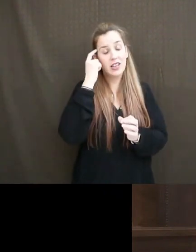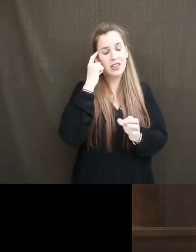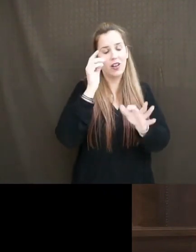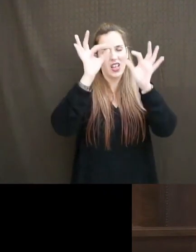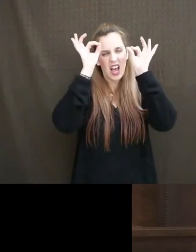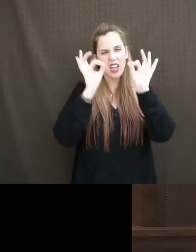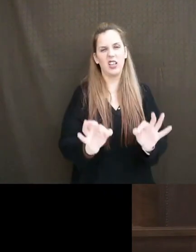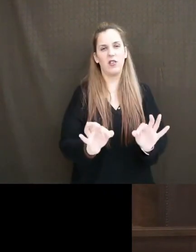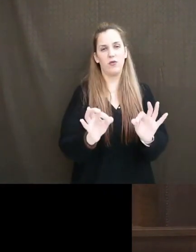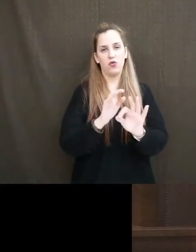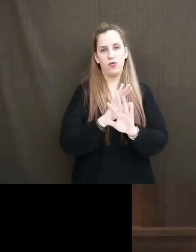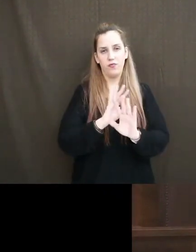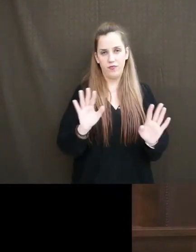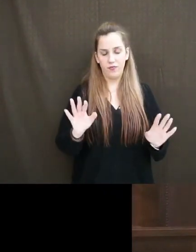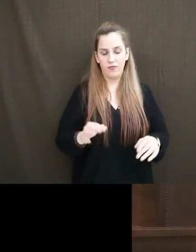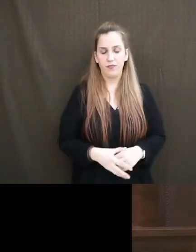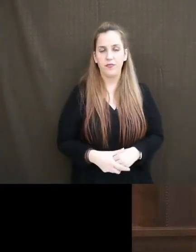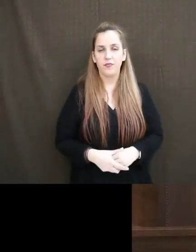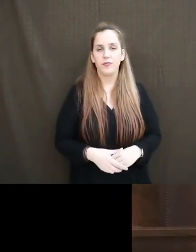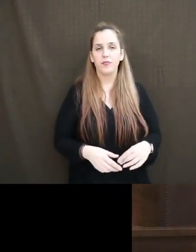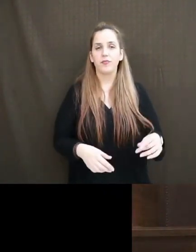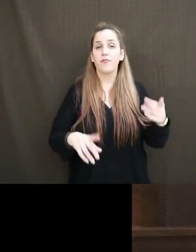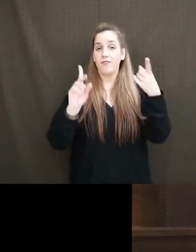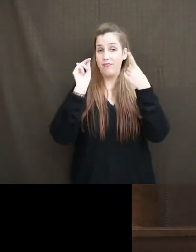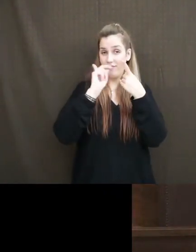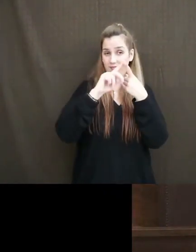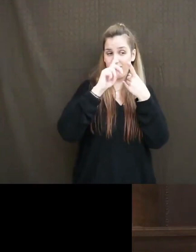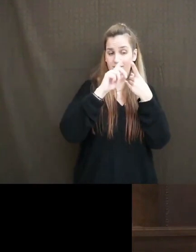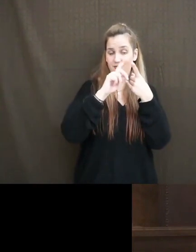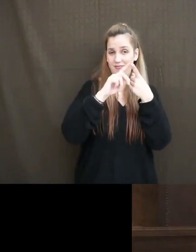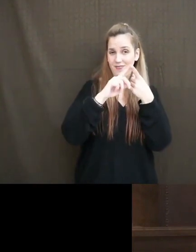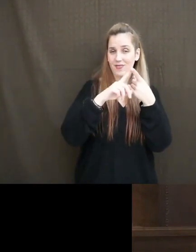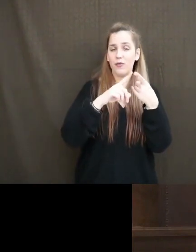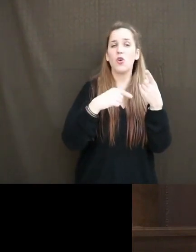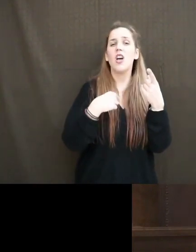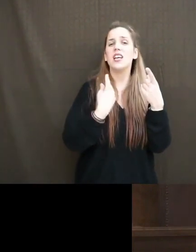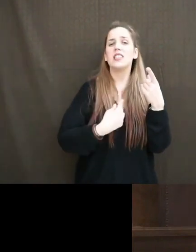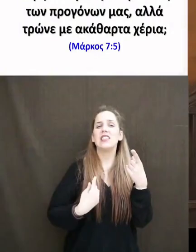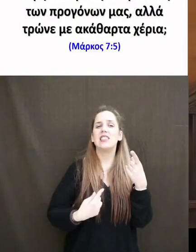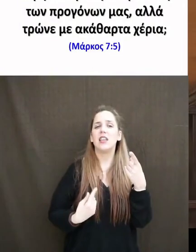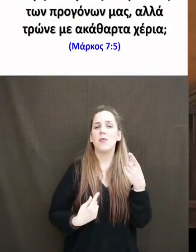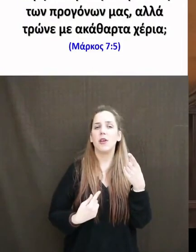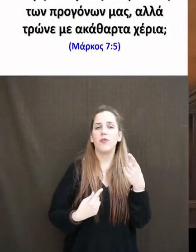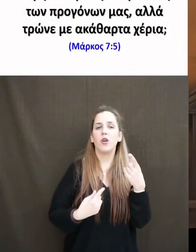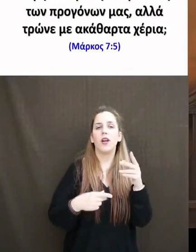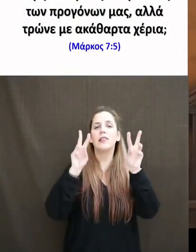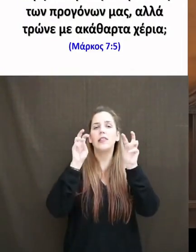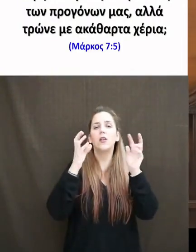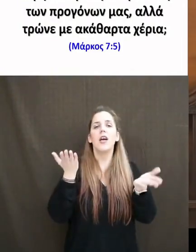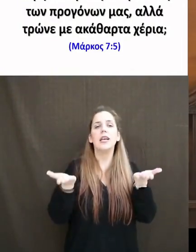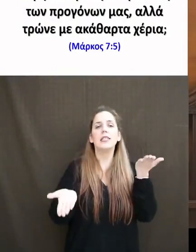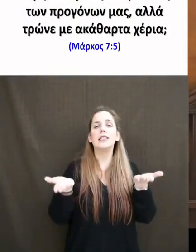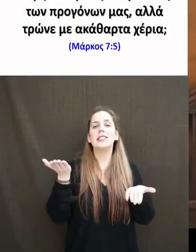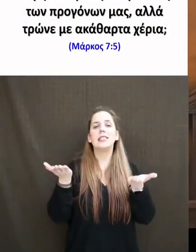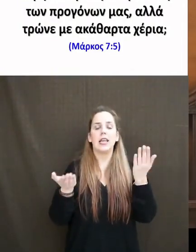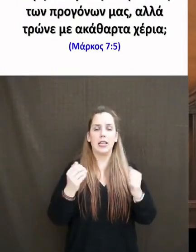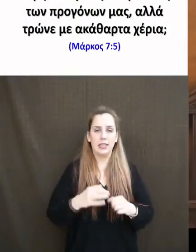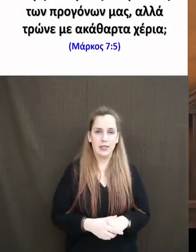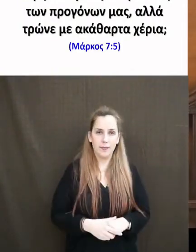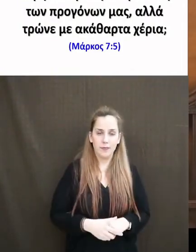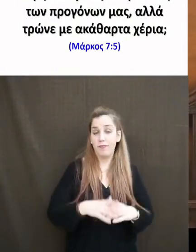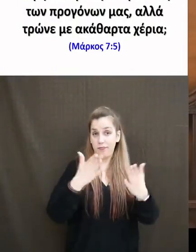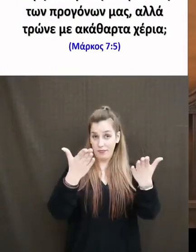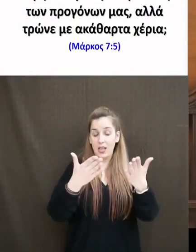του προσωπική αυτοεξέταση. Η πρώτη συμπεριφορά είναι η σύγκριση. Ρωτούν λοιπόν οι Φαρισαίοι και οι γραμματείς των